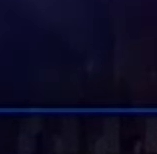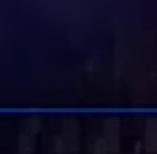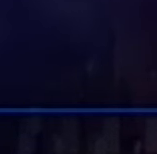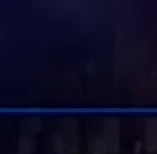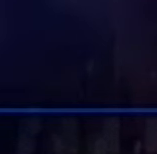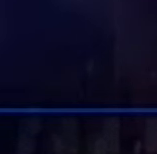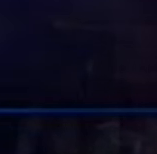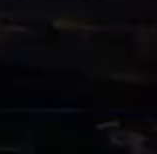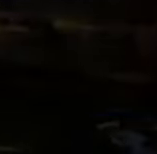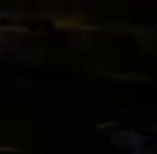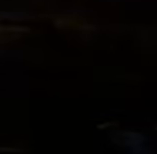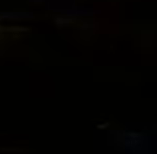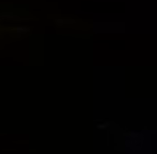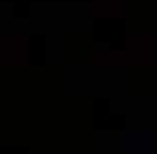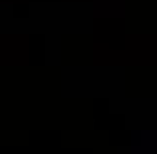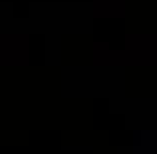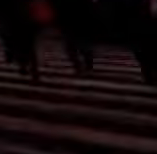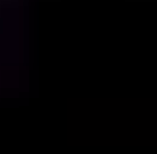cardiac arrest.